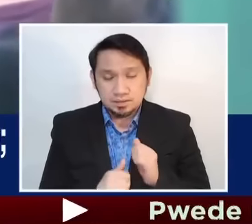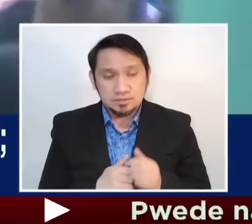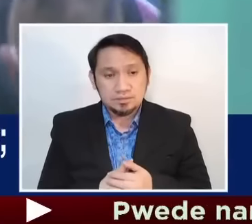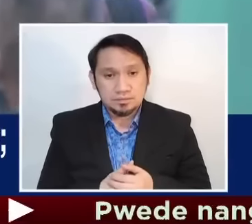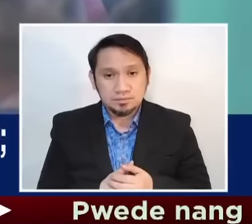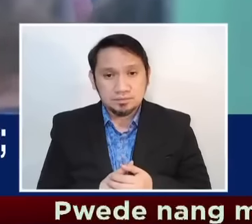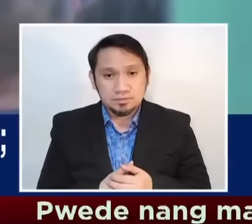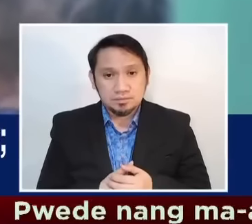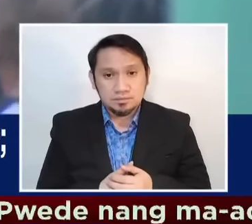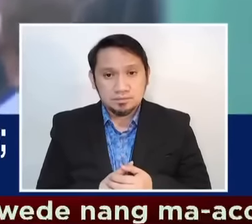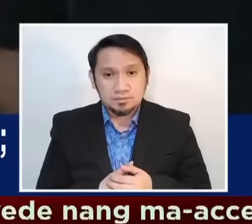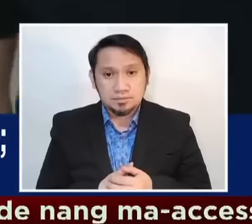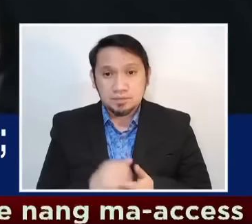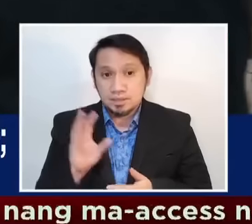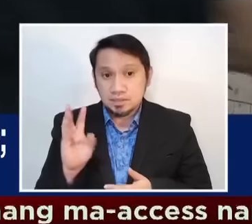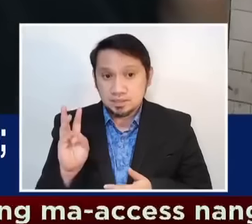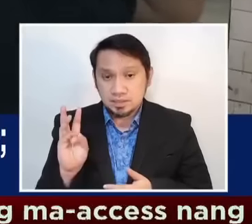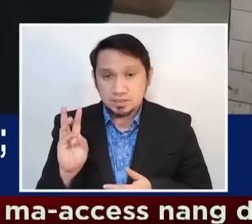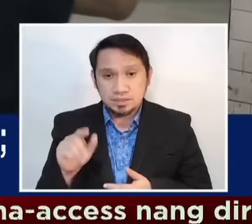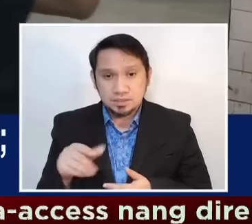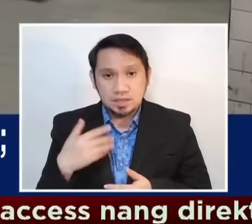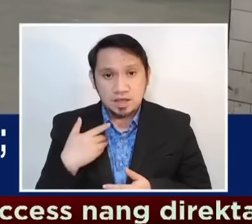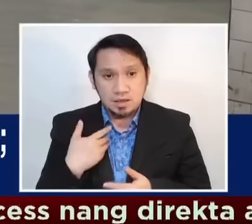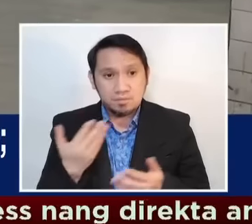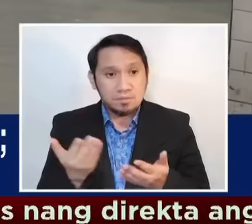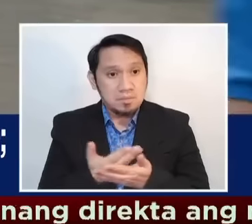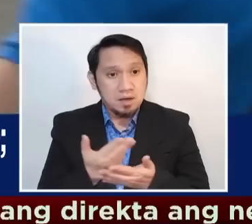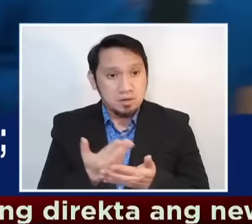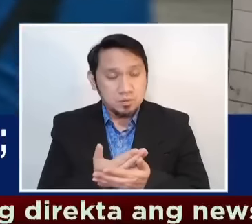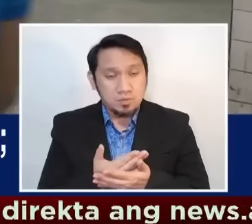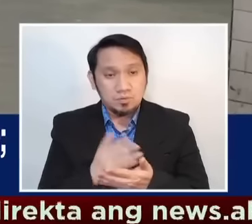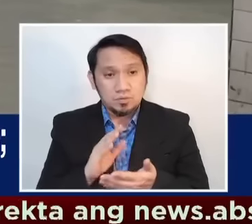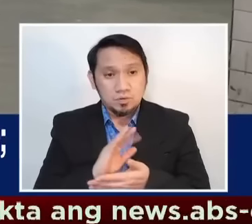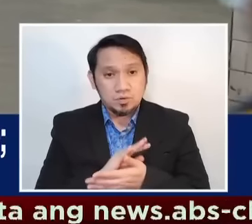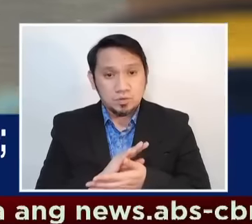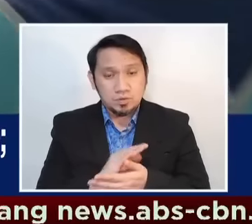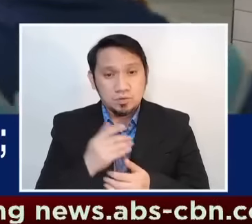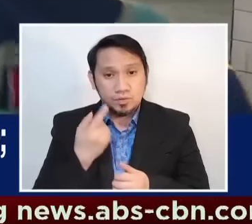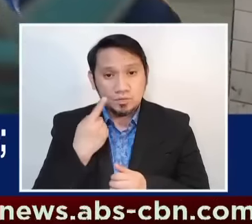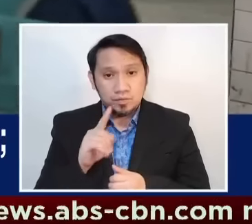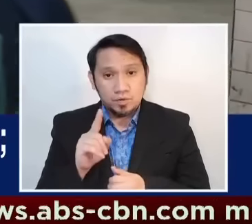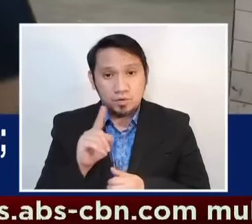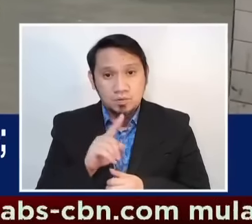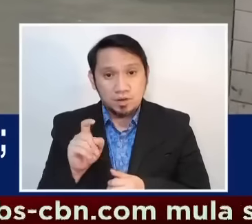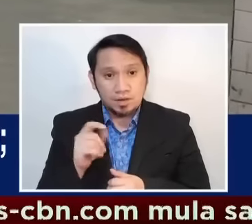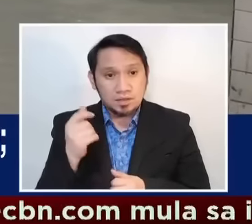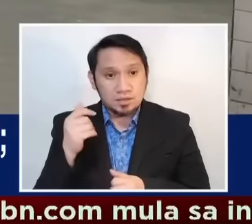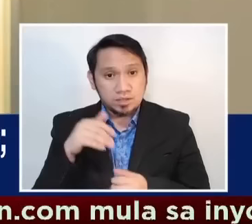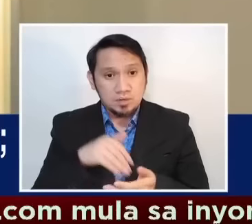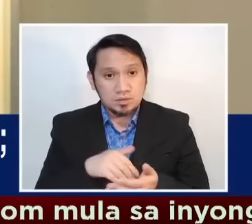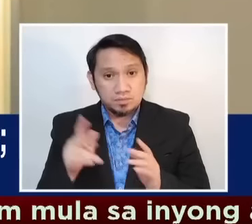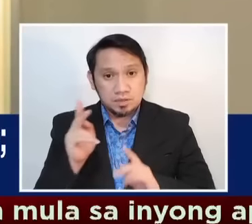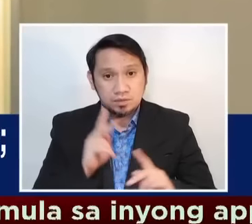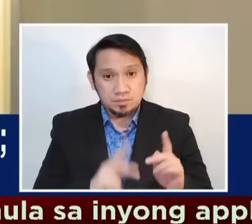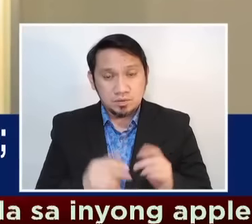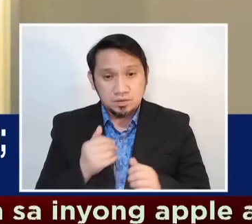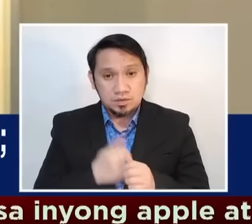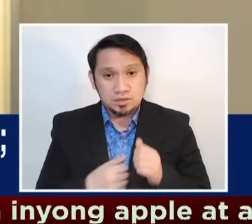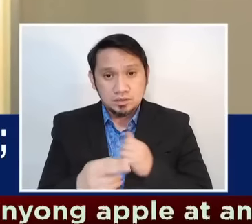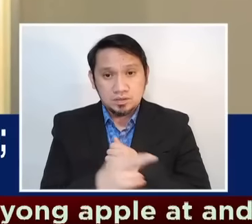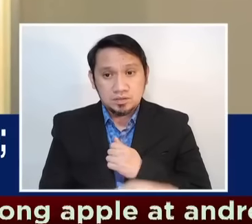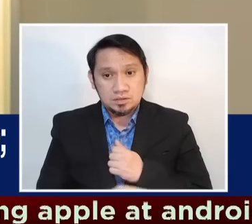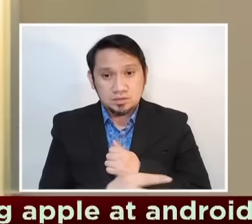sa hindi bababa sa 6 ang bilang ng mga bagong kaso ng COVID kada 100,000 katao kada araw sa rehiyon. The average daily